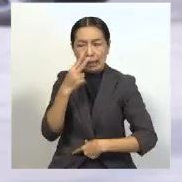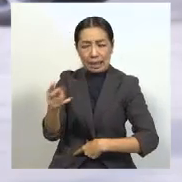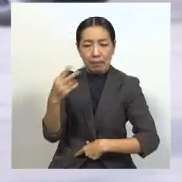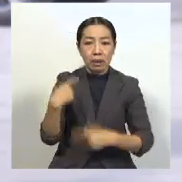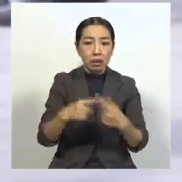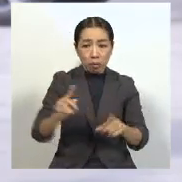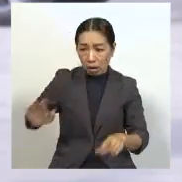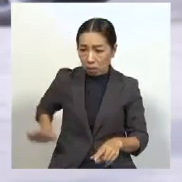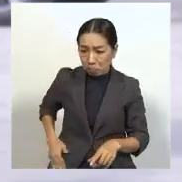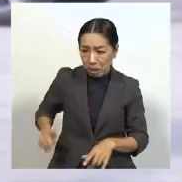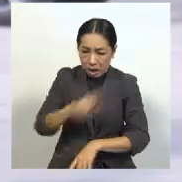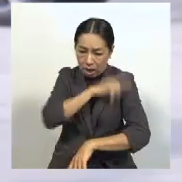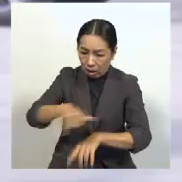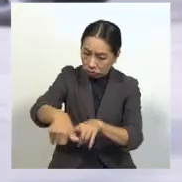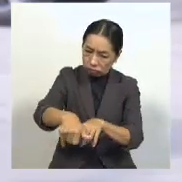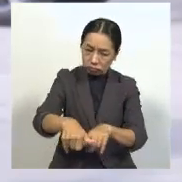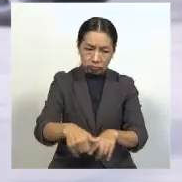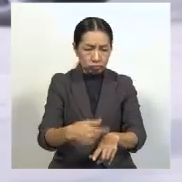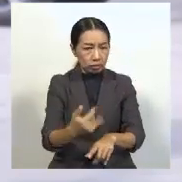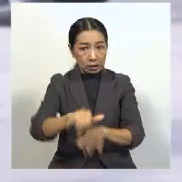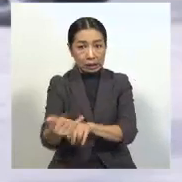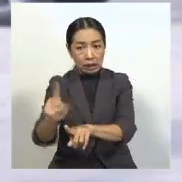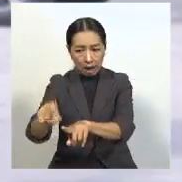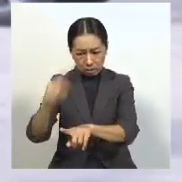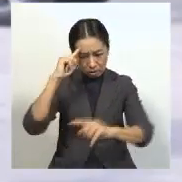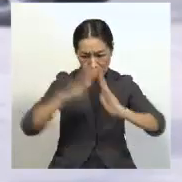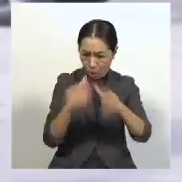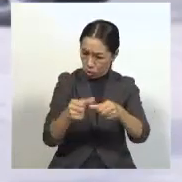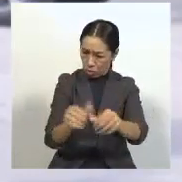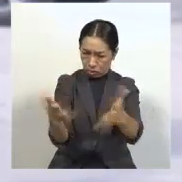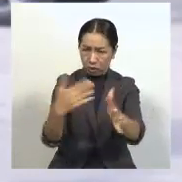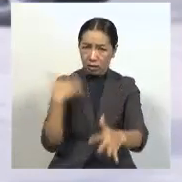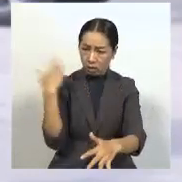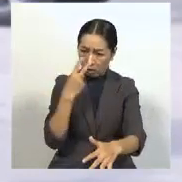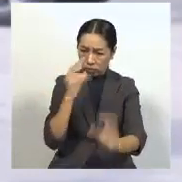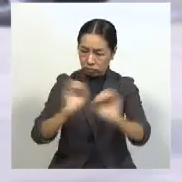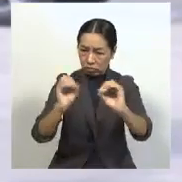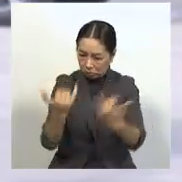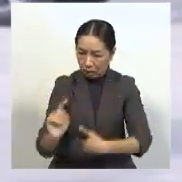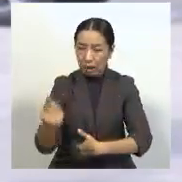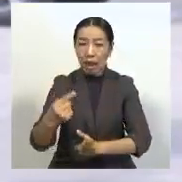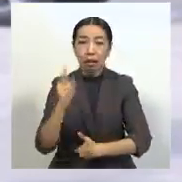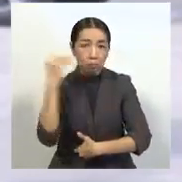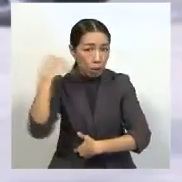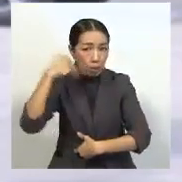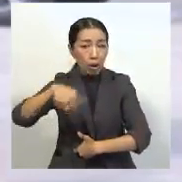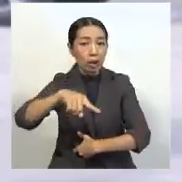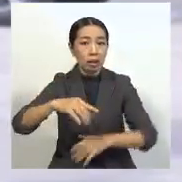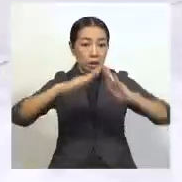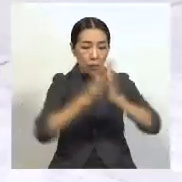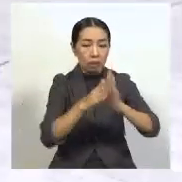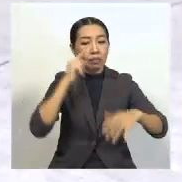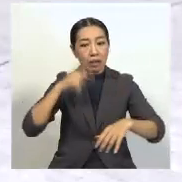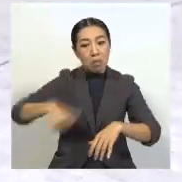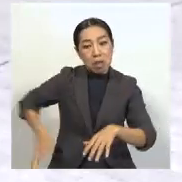ใครเคยเห็นว่าอาศัยอยู่ที่วัดแห่งนี้แล้วก็ไม่รู้ครับว่ามาจากไหนชาวบ้านบอกว่าทุกครั้งที่เดินผ่านกลุ่มฝูงสุนั